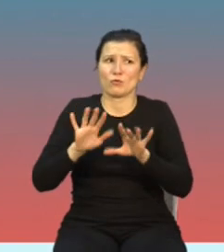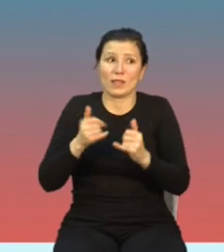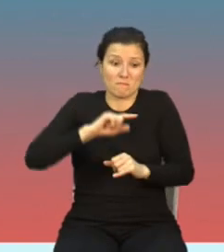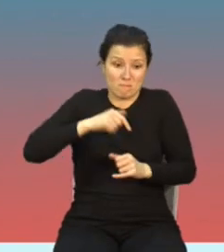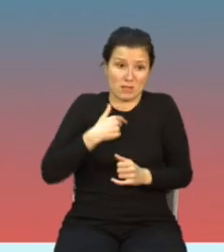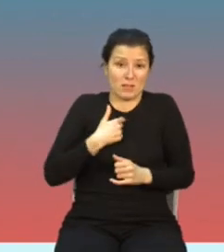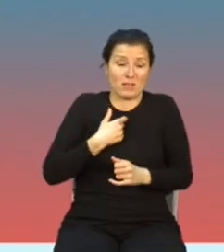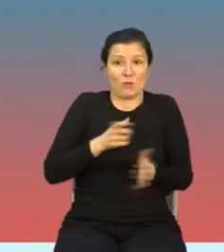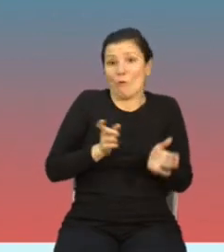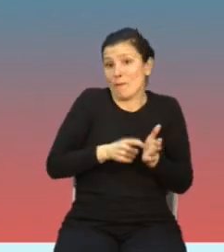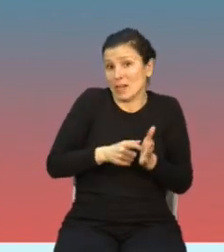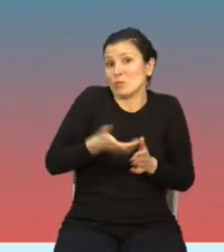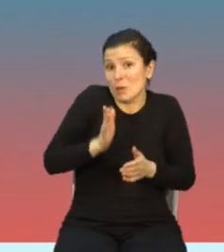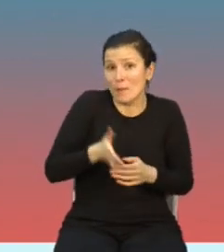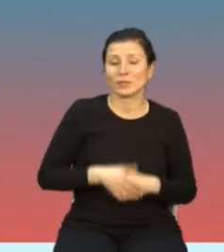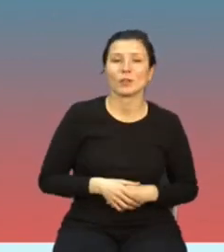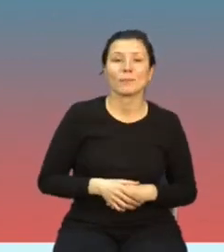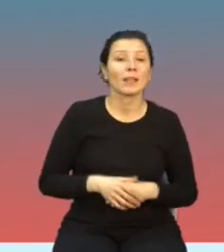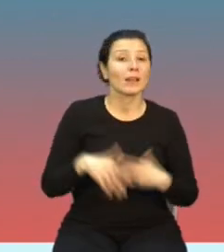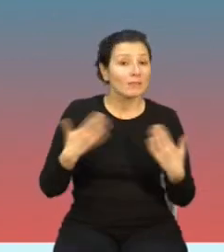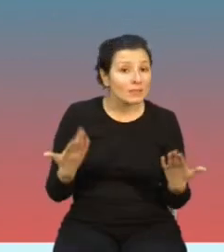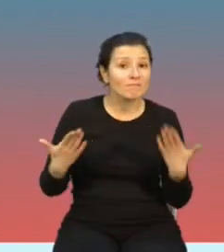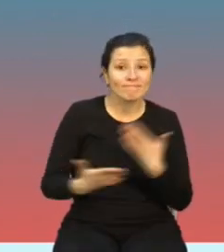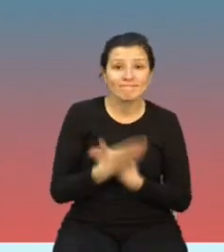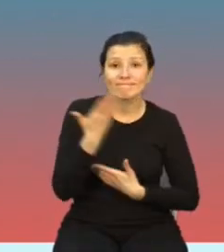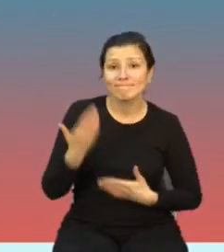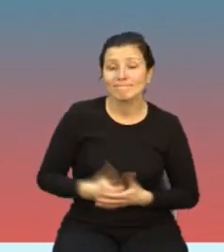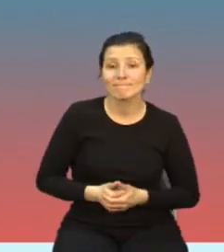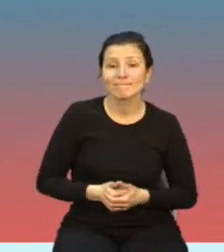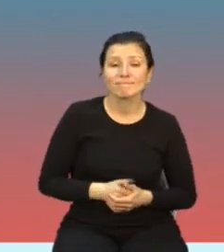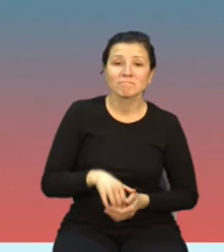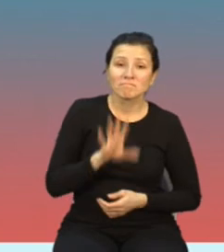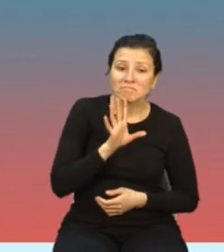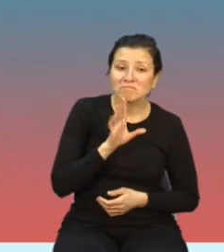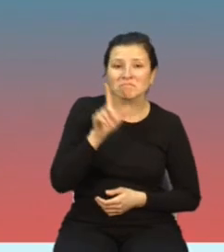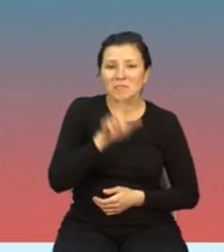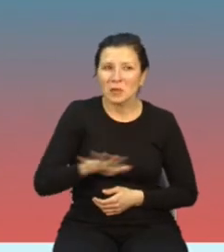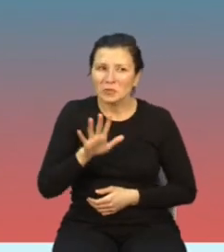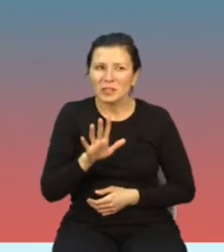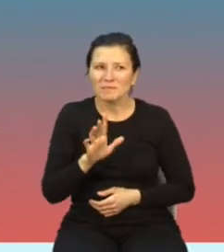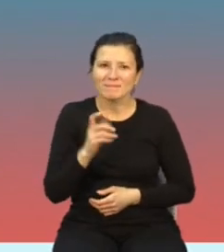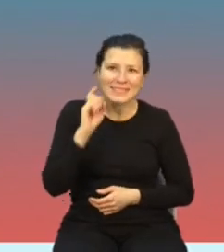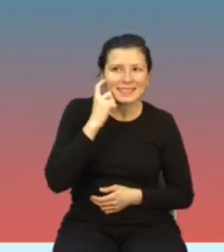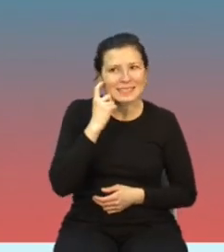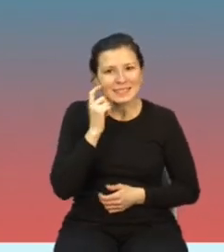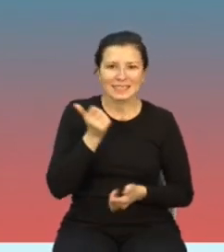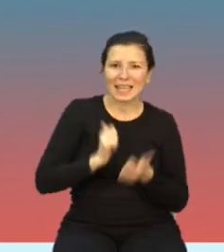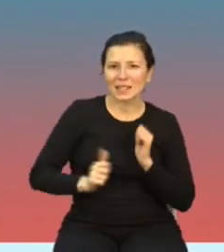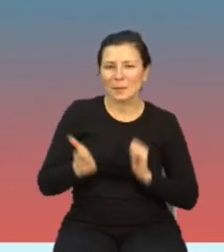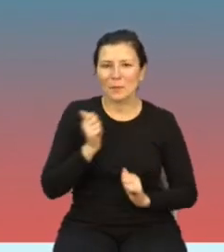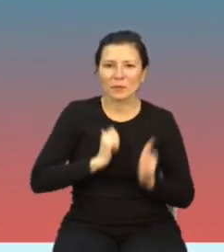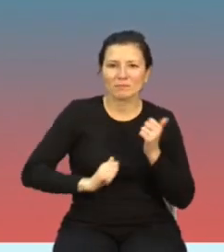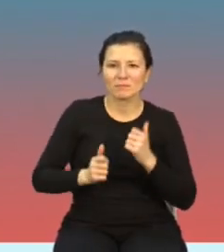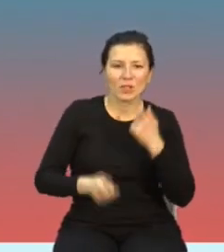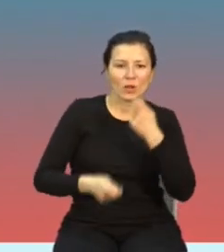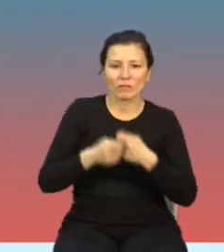będzie. Czyli ogólnie rzecz biorąc, wygląda na to, że raczej ludzie są zaniepokojeni